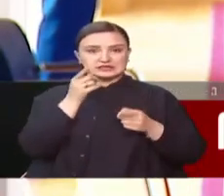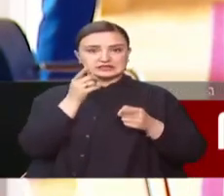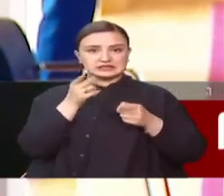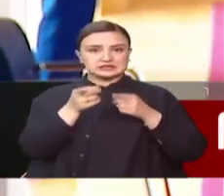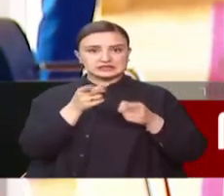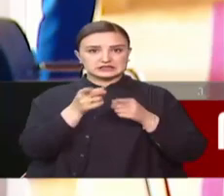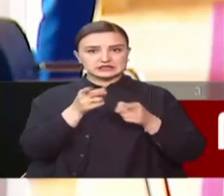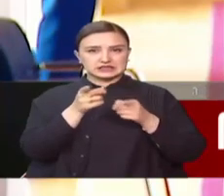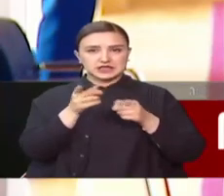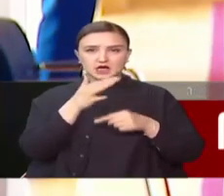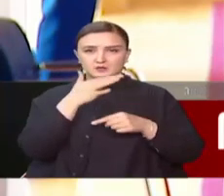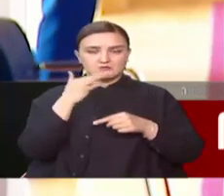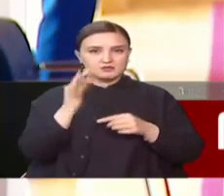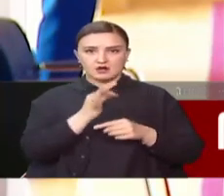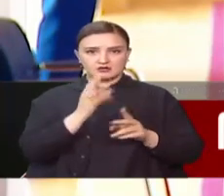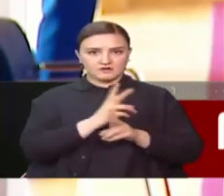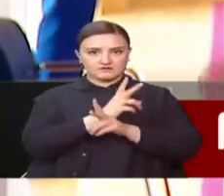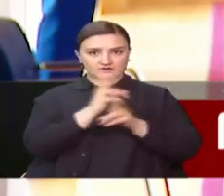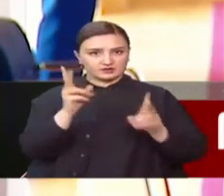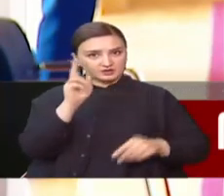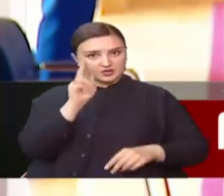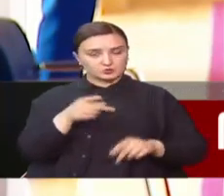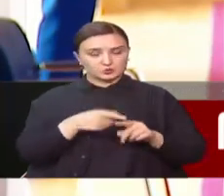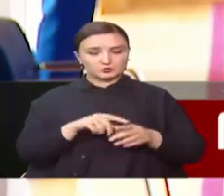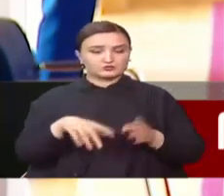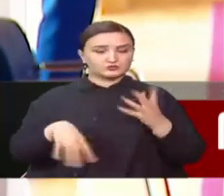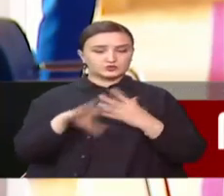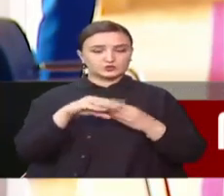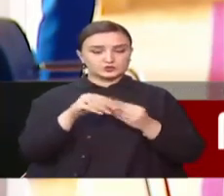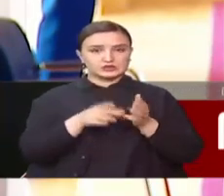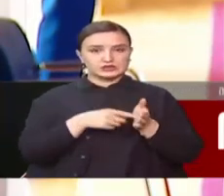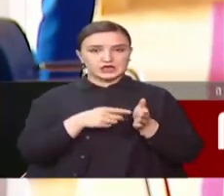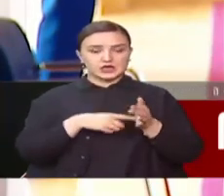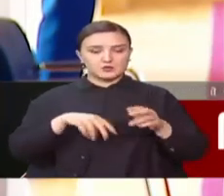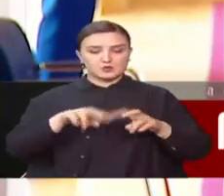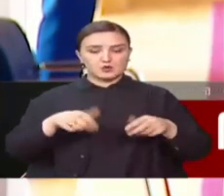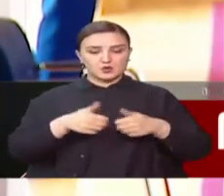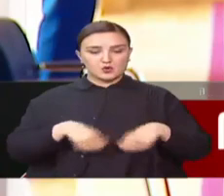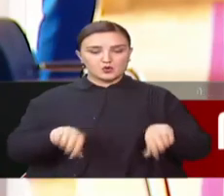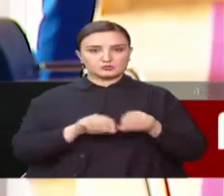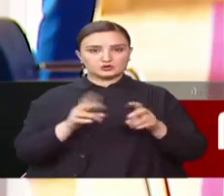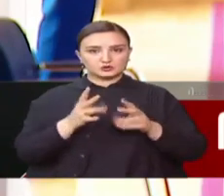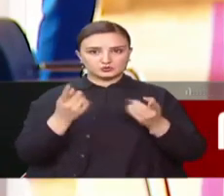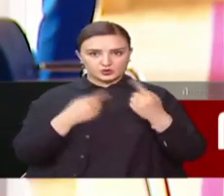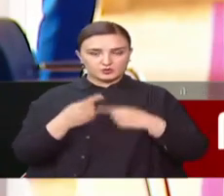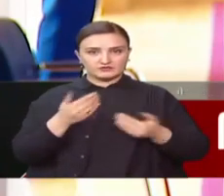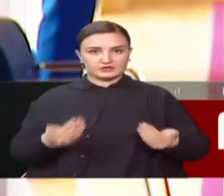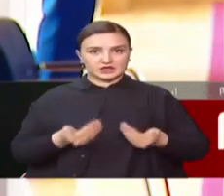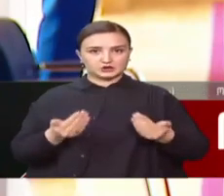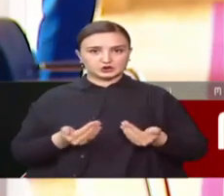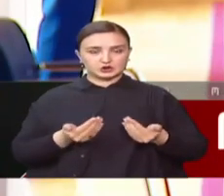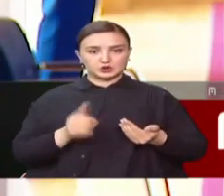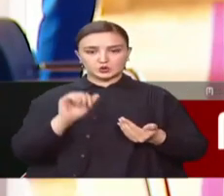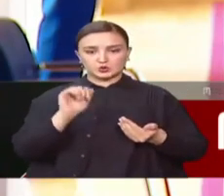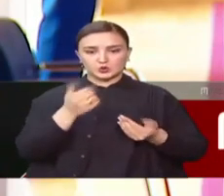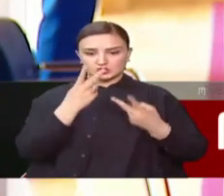და არავინ არ იცოდეს. ხო, ამიტომ ყველა საგამოძიებო კომისია უნდა გაცოცხლდეს, ყველა უნდა იყოს დღის წესრიგში, მაგრამ როგორ ჩანს,